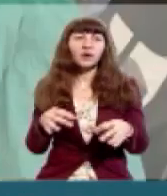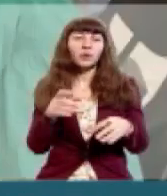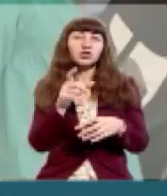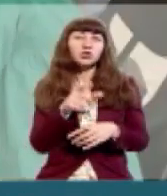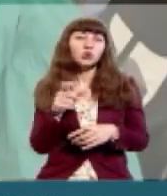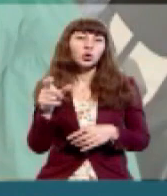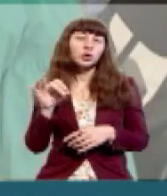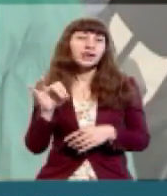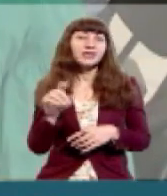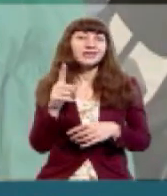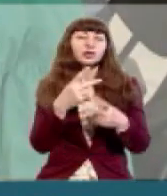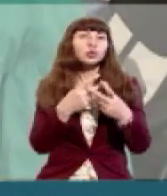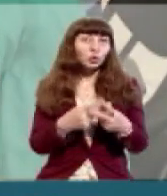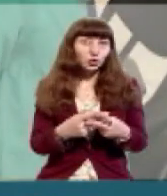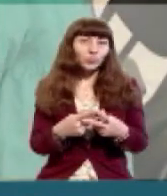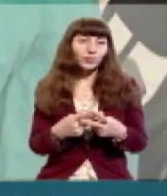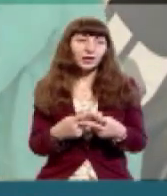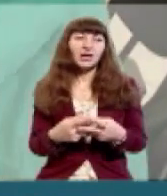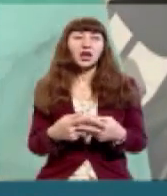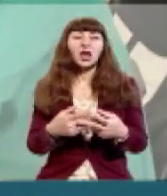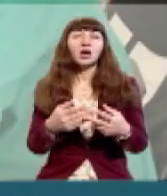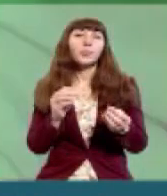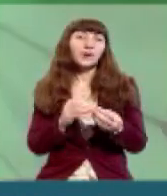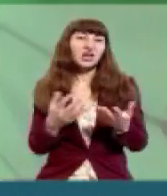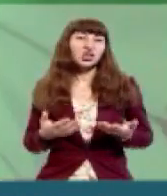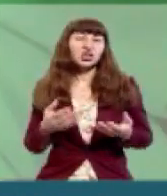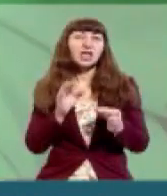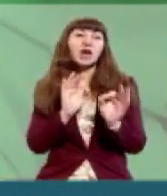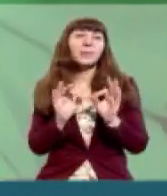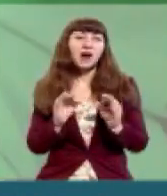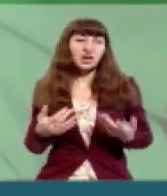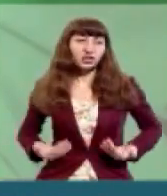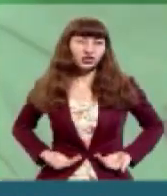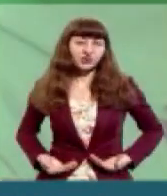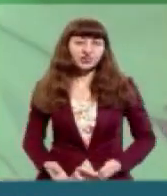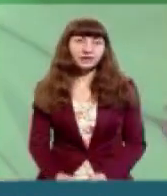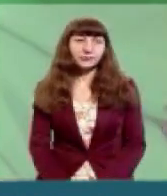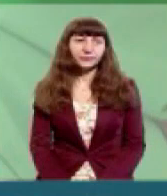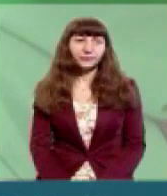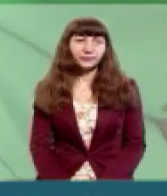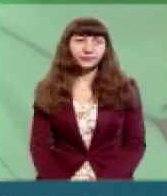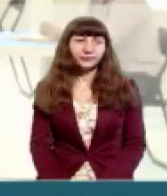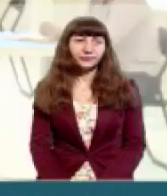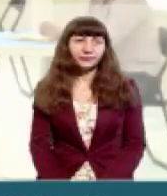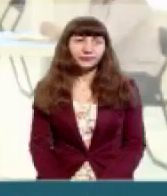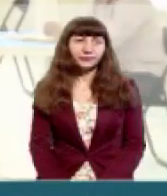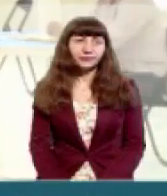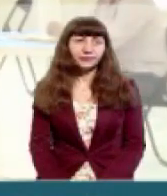беруде. Алдымен 2023 жылы 6 адам жұмысқа орналасса, өткен жылы пробацияның 15 қатысушысы өз ісін